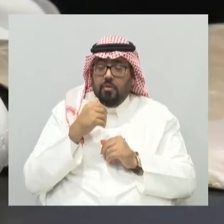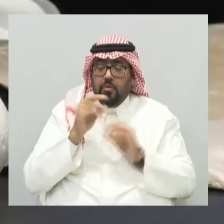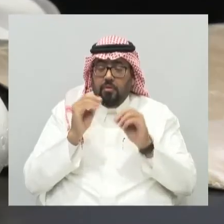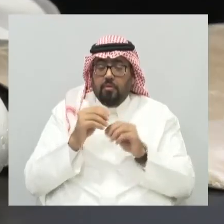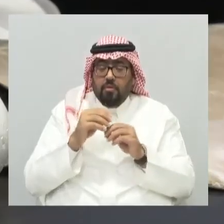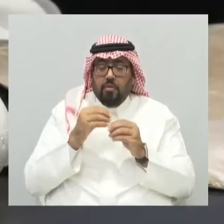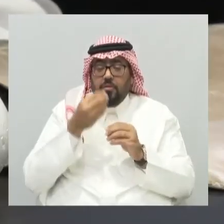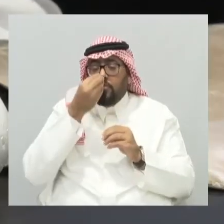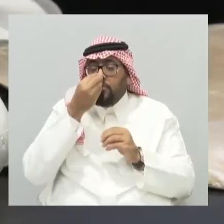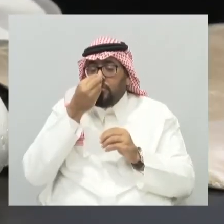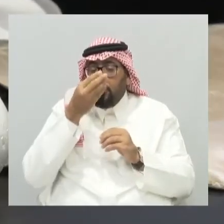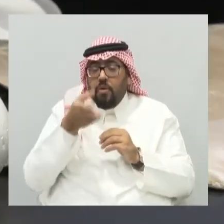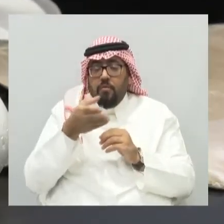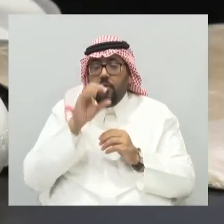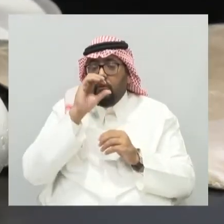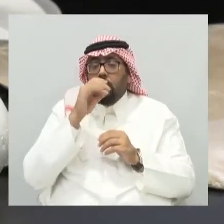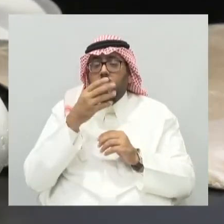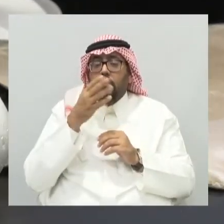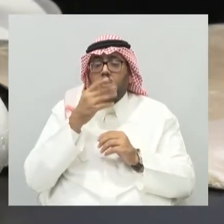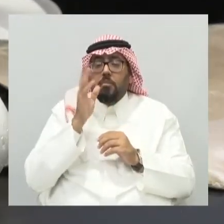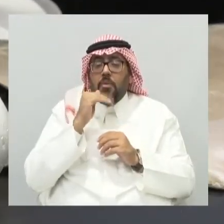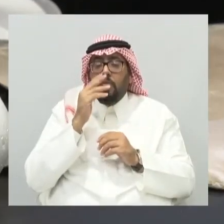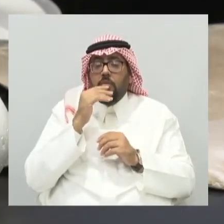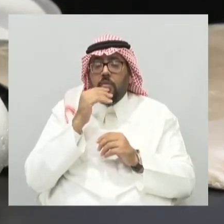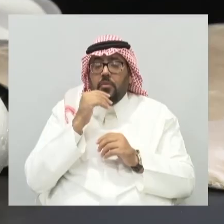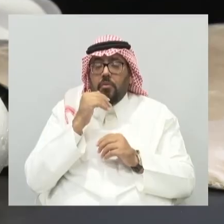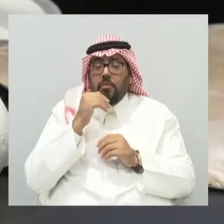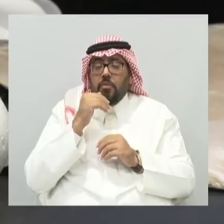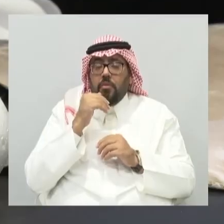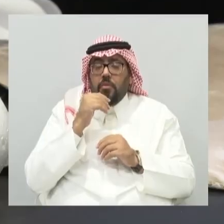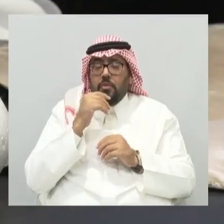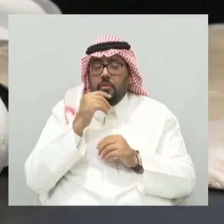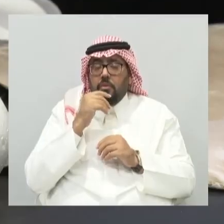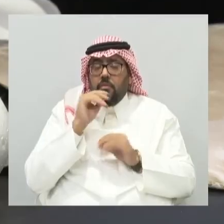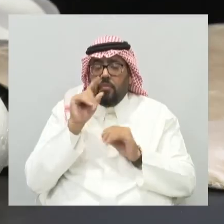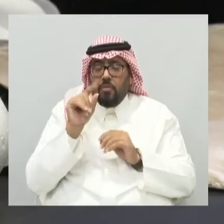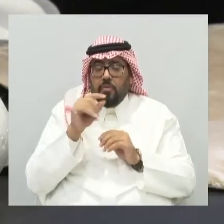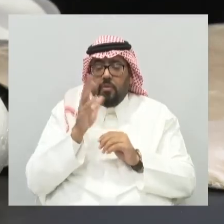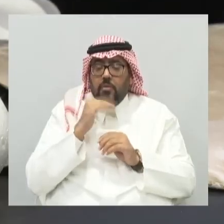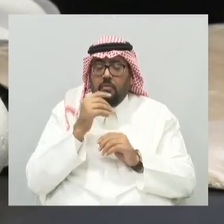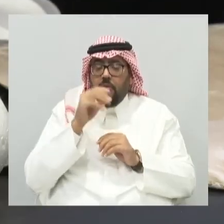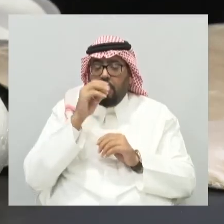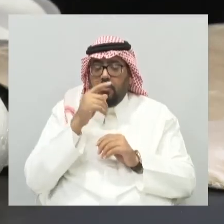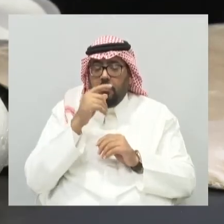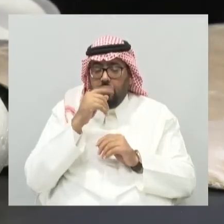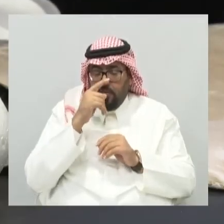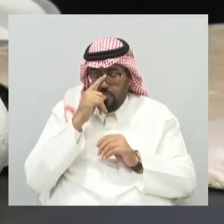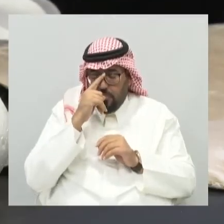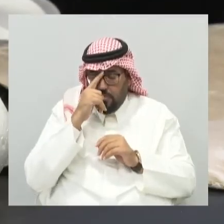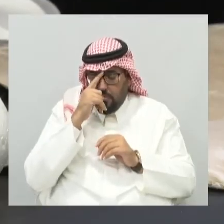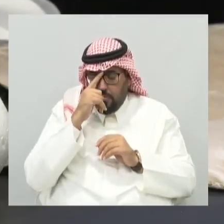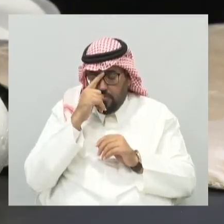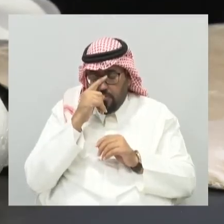لو شمينا هل له رائحه ممتازين بالتاكيد ليس له